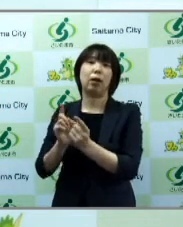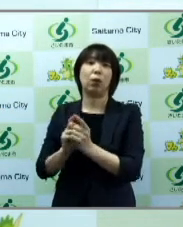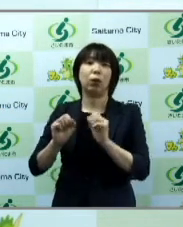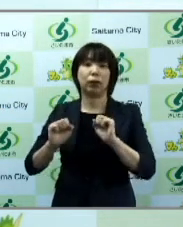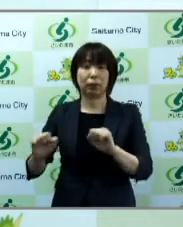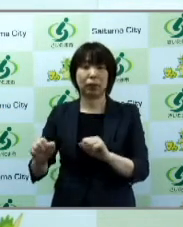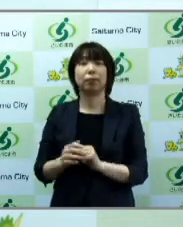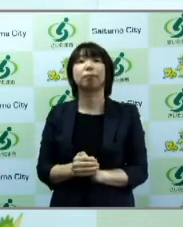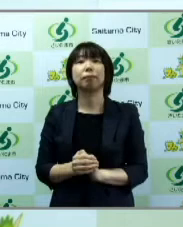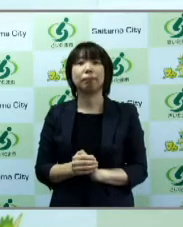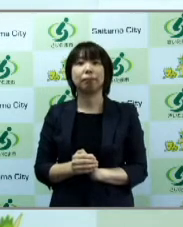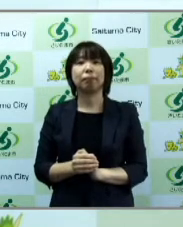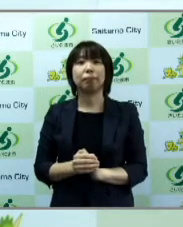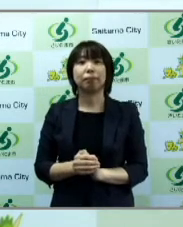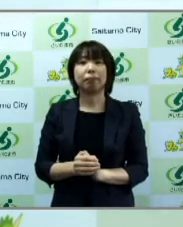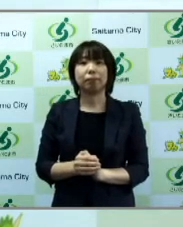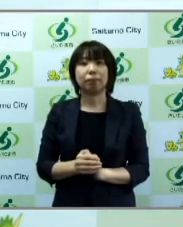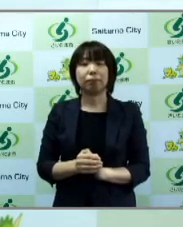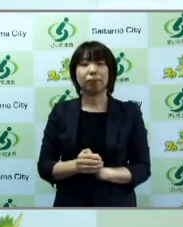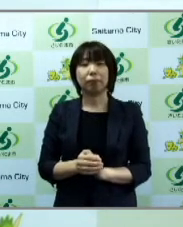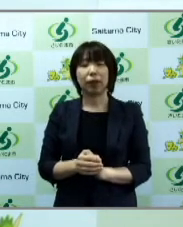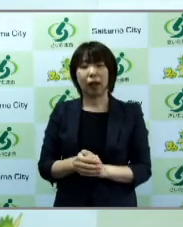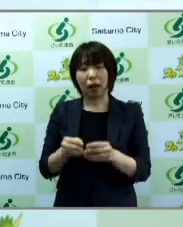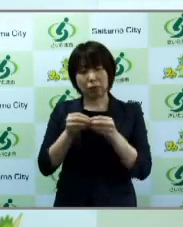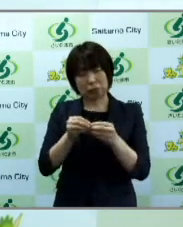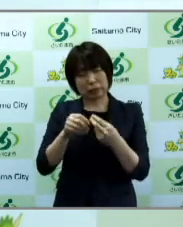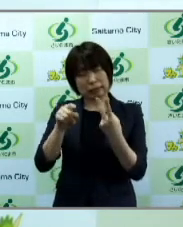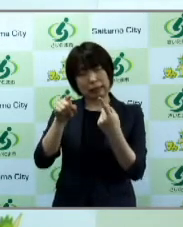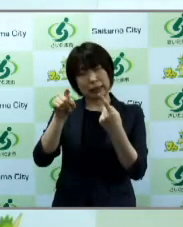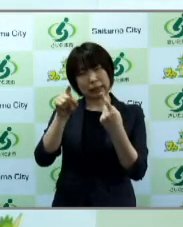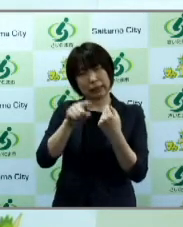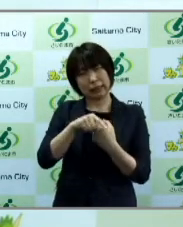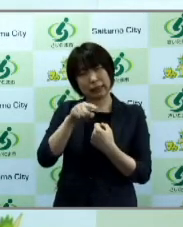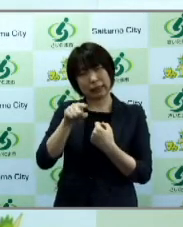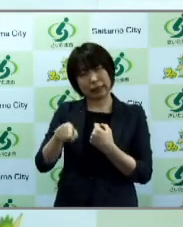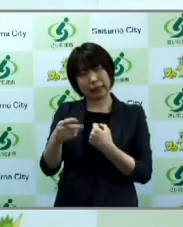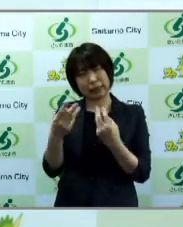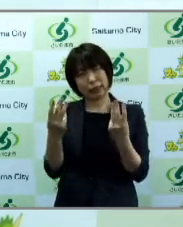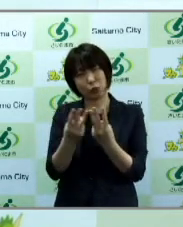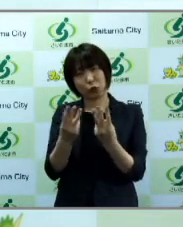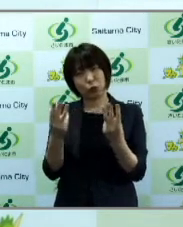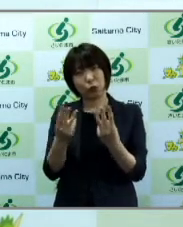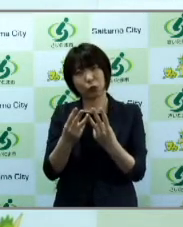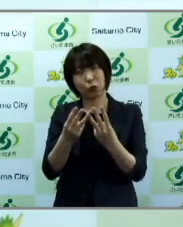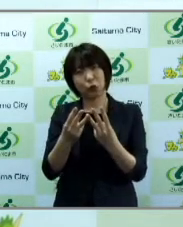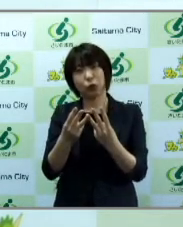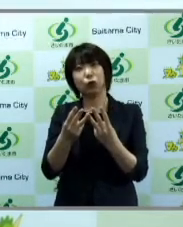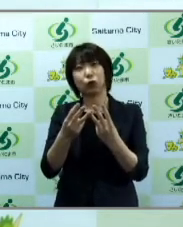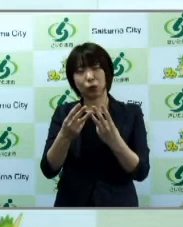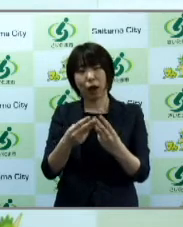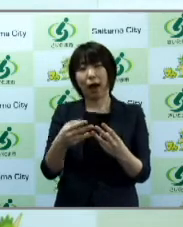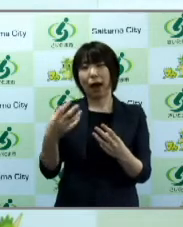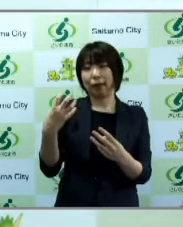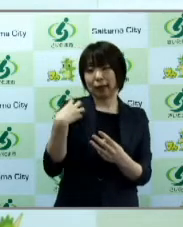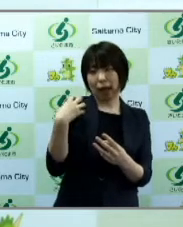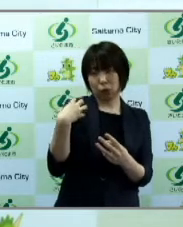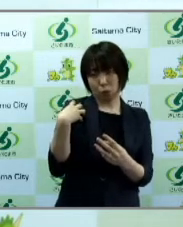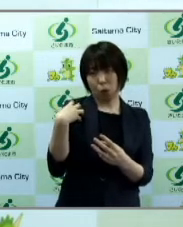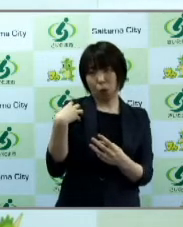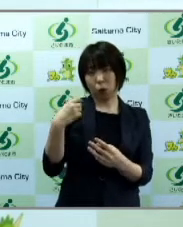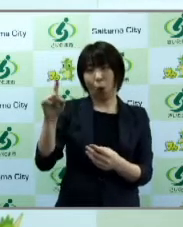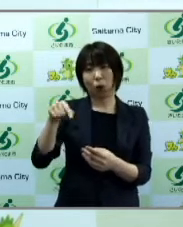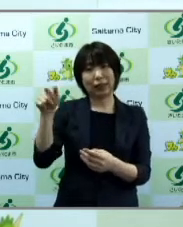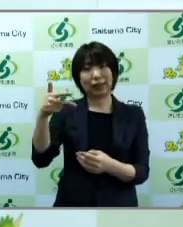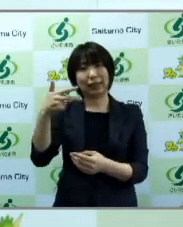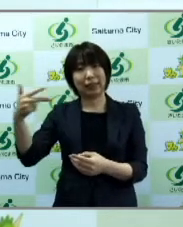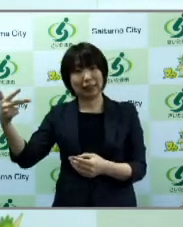ております。今人数については、担当の方と、人事課等で少しこう具体的な詰めをやっている最中でござい